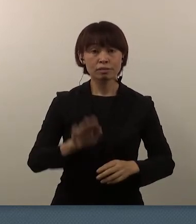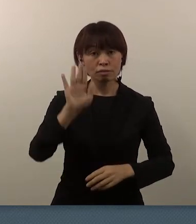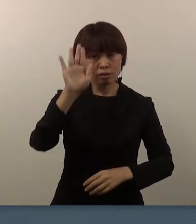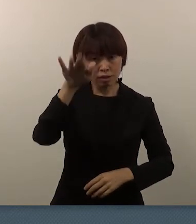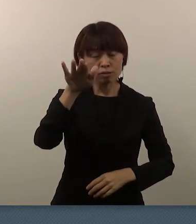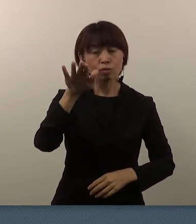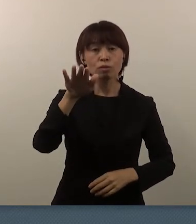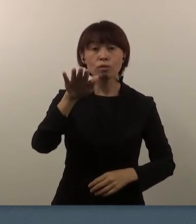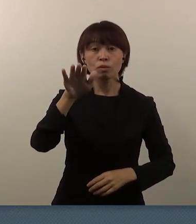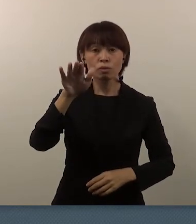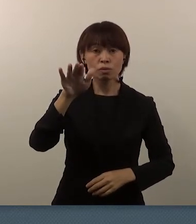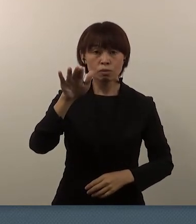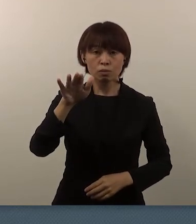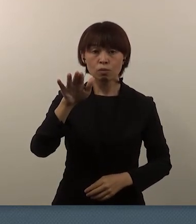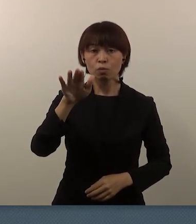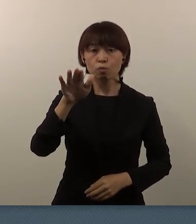の